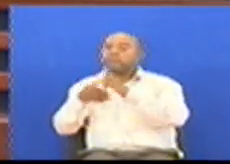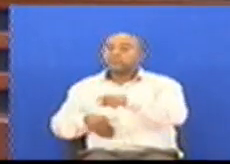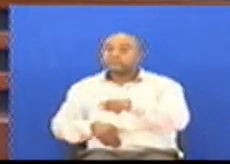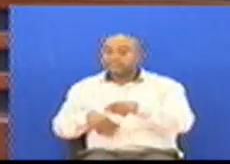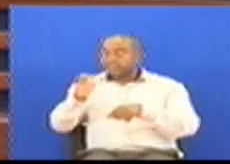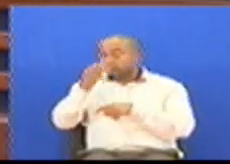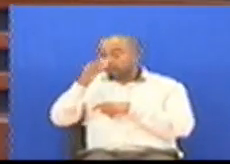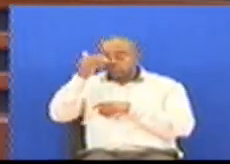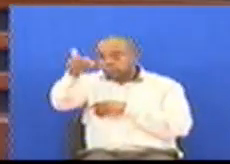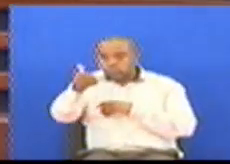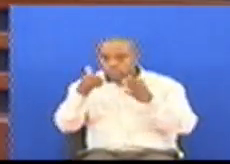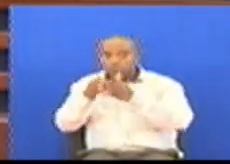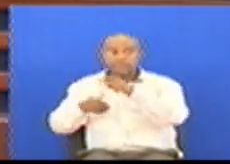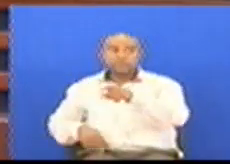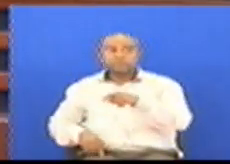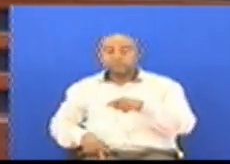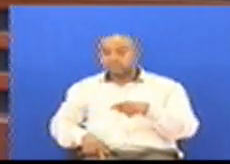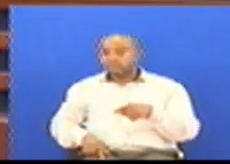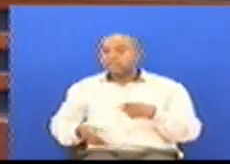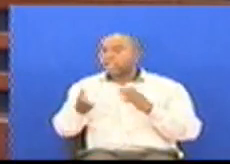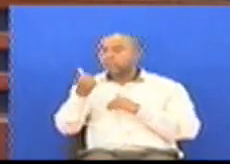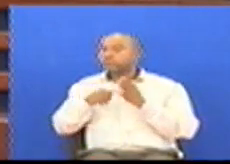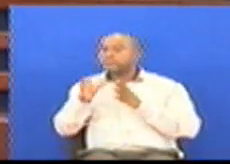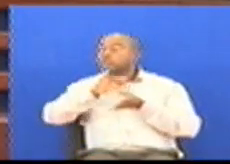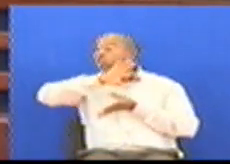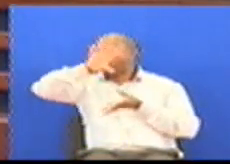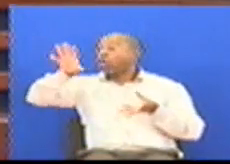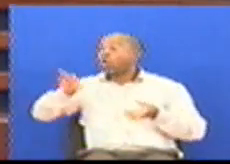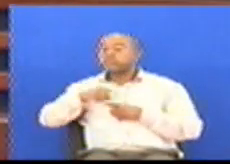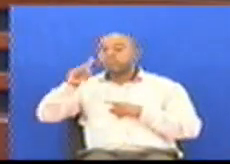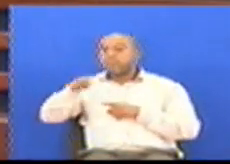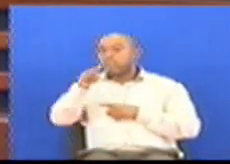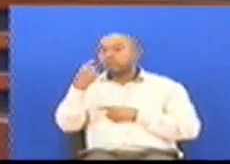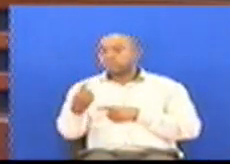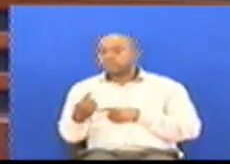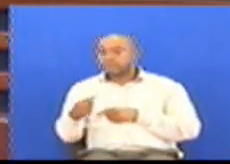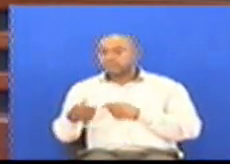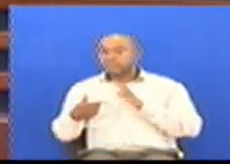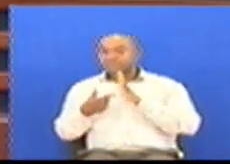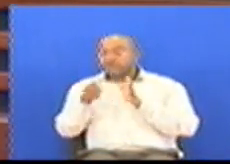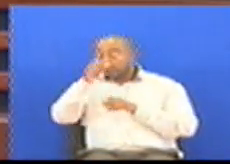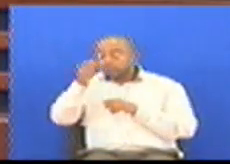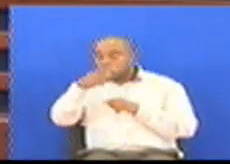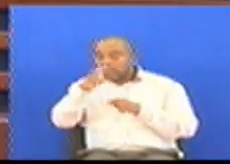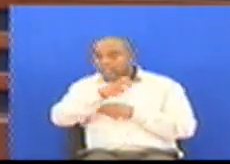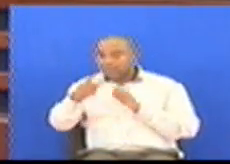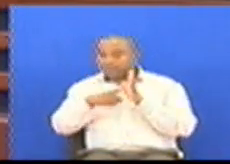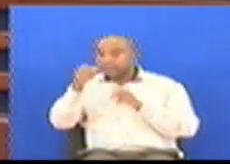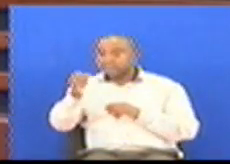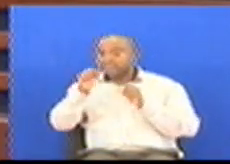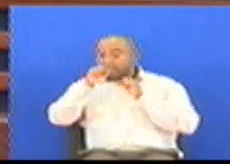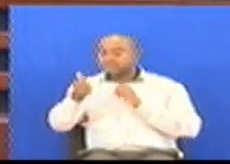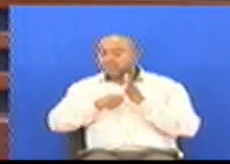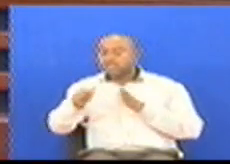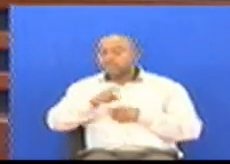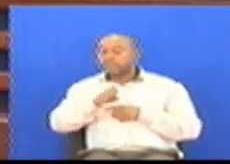tatu zijazo mfumo ukagoma, hawezi kulipa fedha yote kwa mara moja. Hata kama anadaiwa 60,000 analazimika kulipa